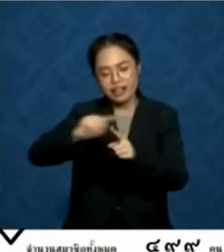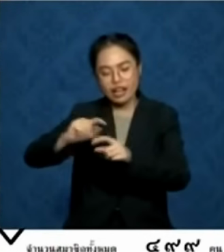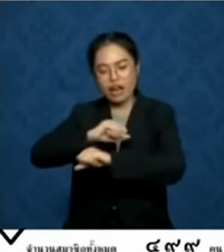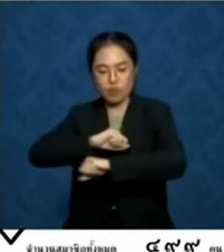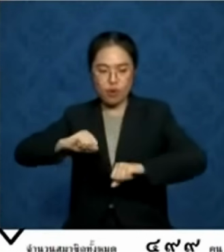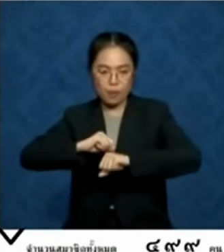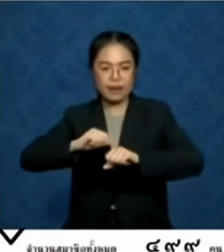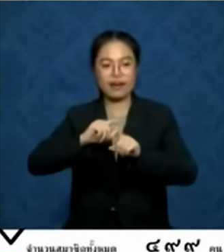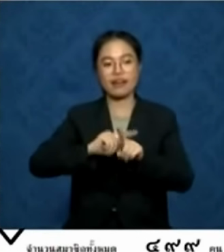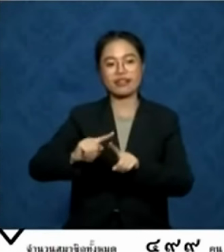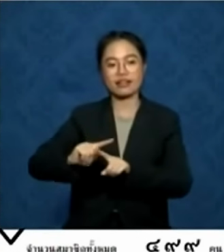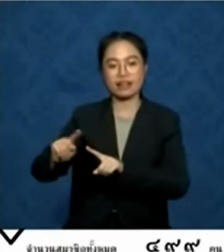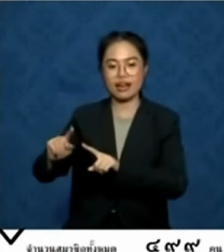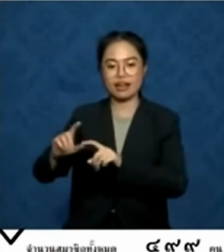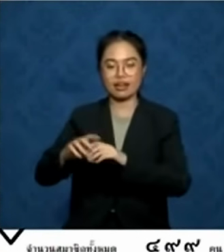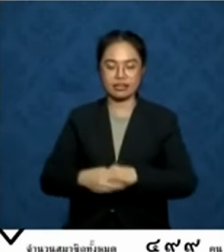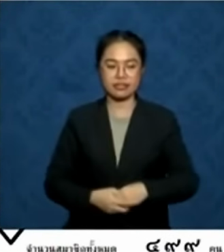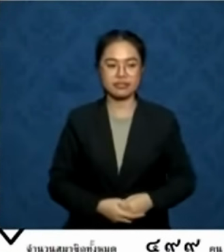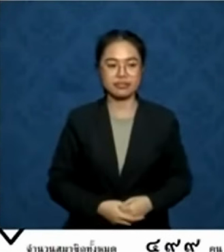าย